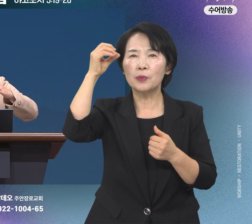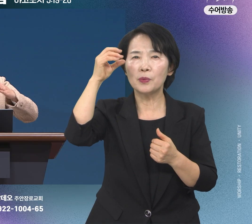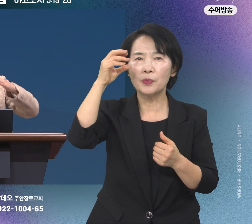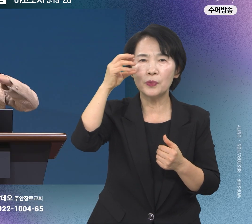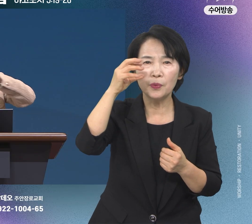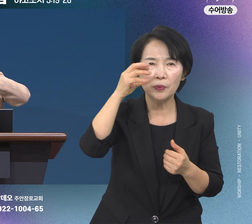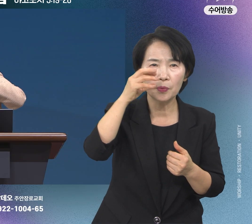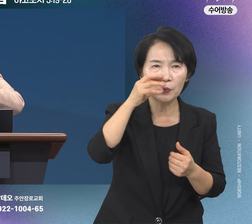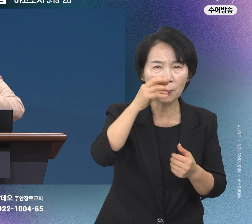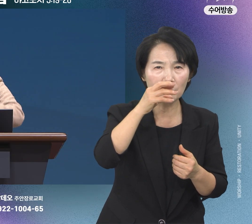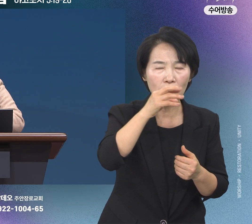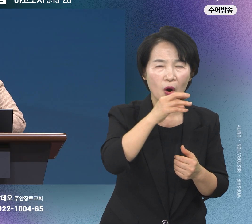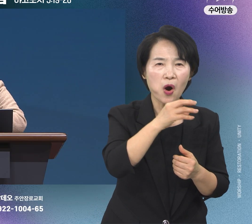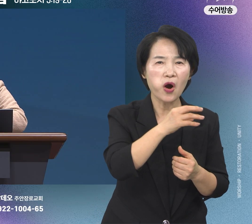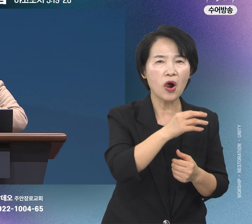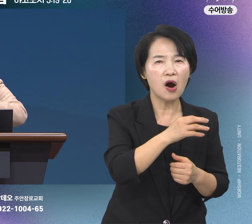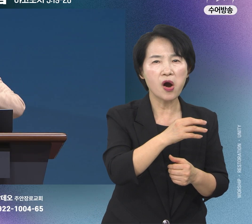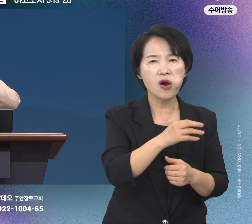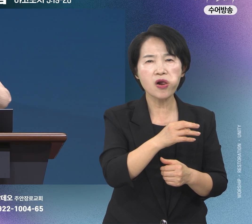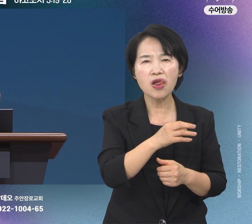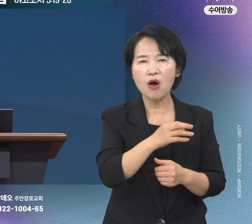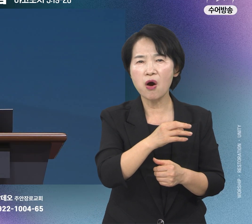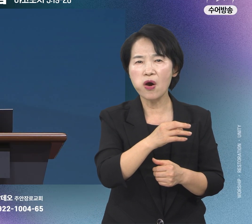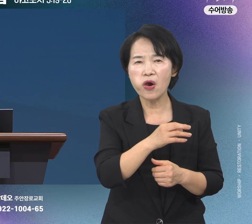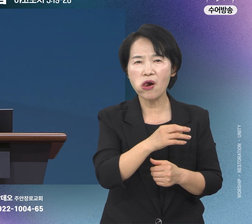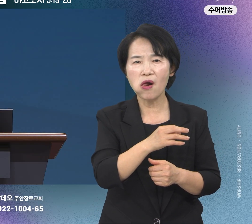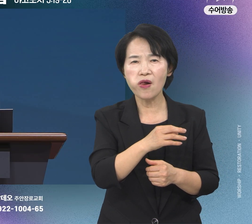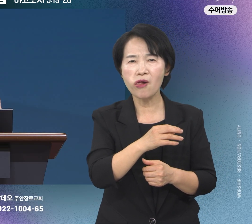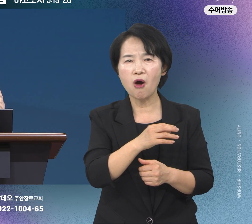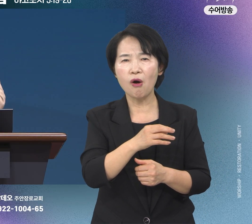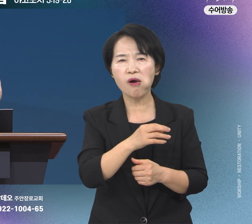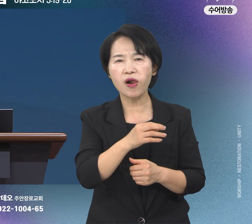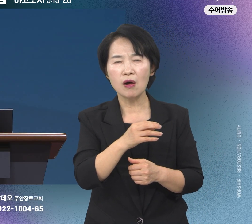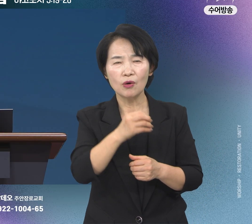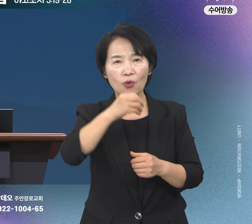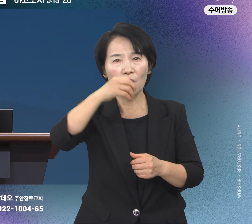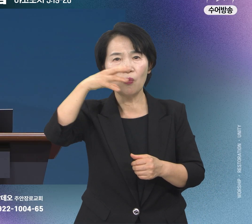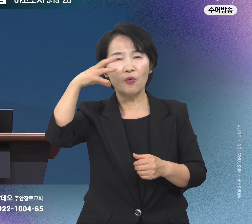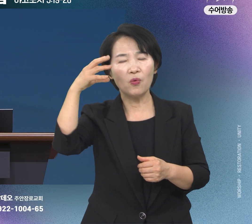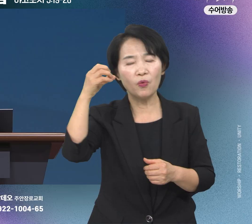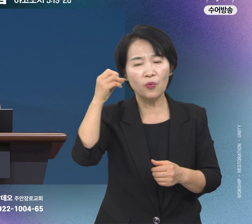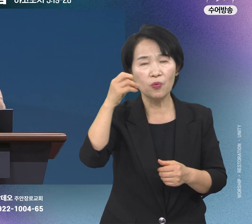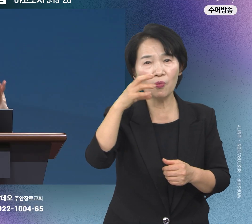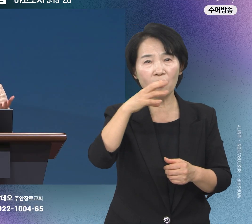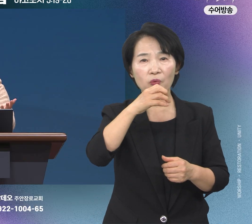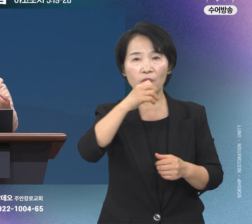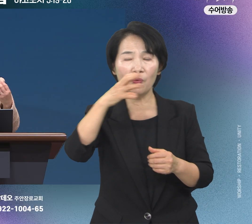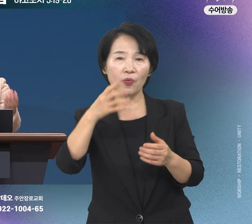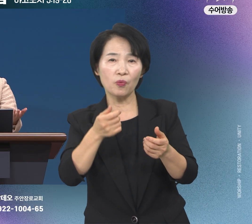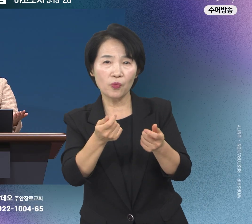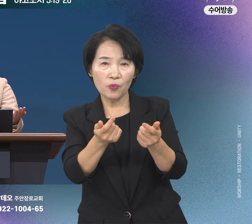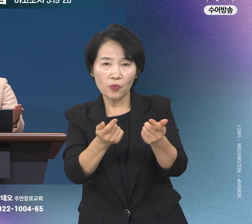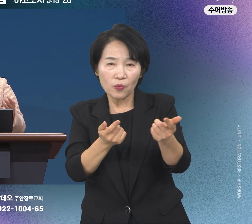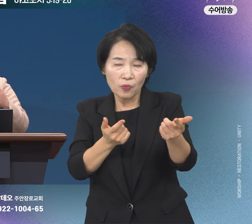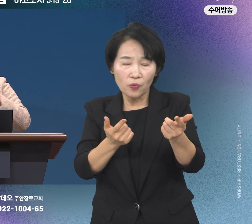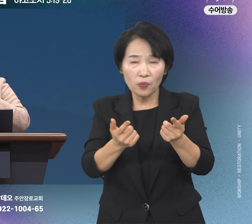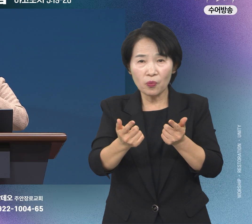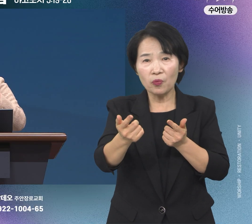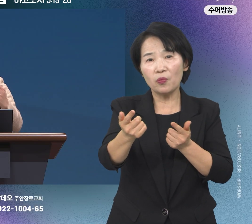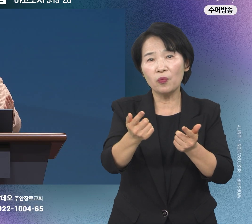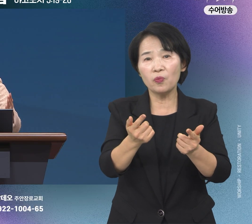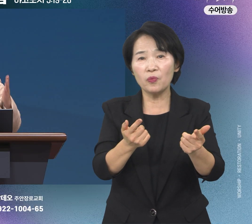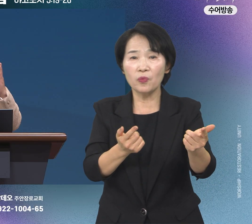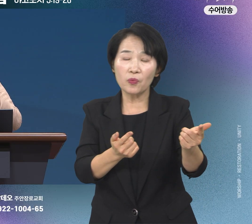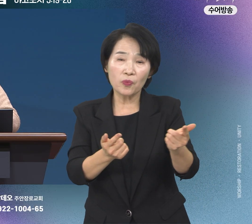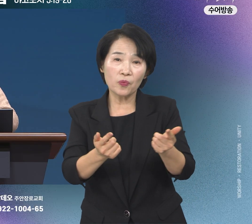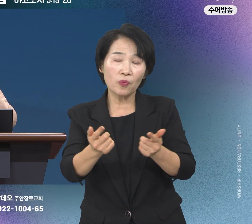않고 조금씩 신천지인 것을 숨겼다가 다시 조금 드러냈다가 완전히 드러내는 방법으로 사람들한테